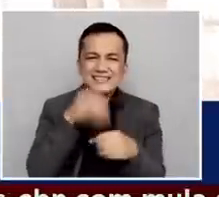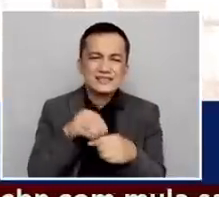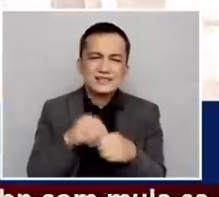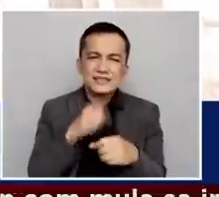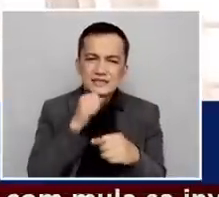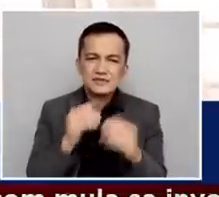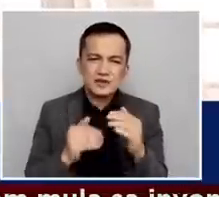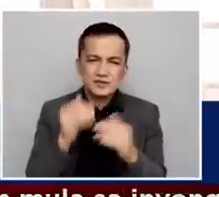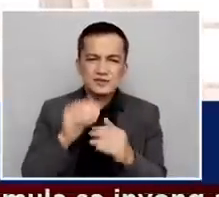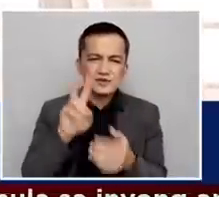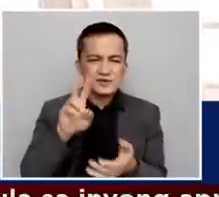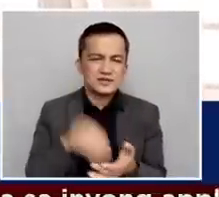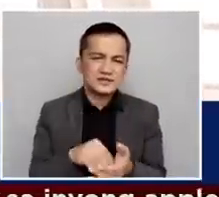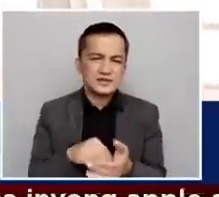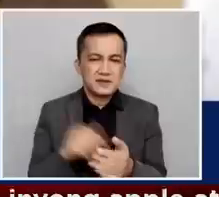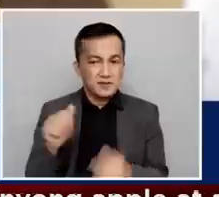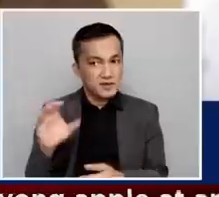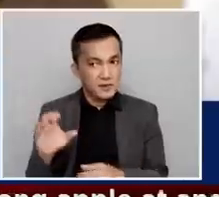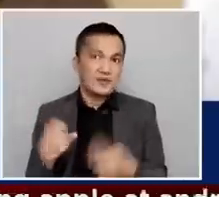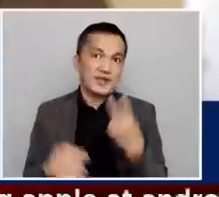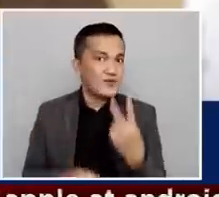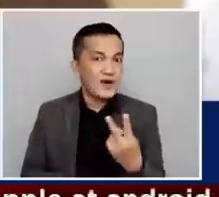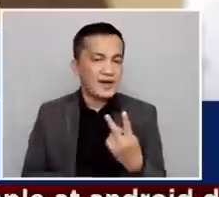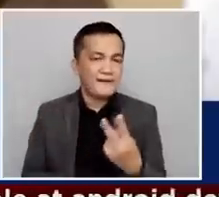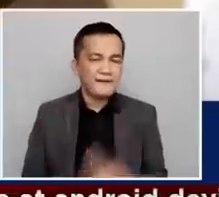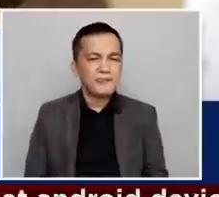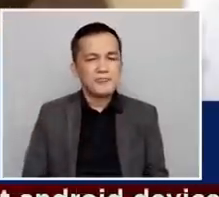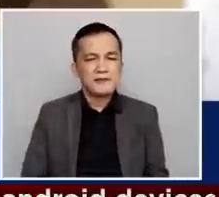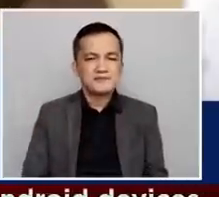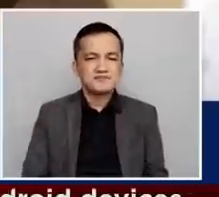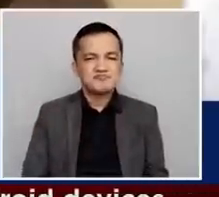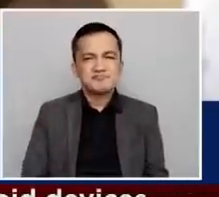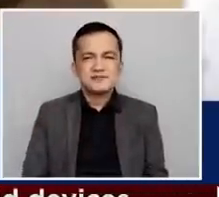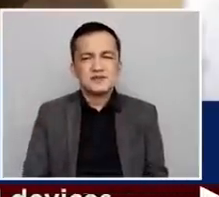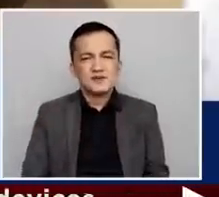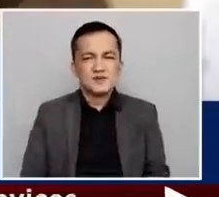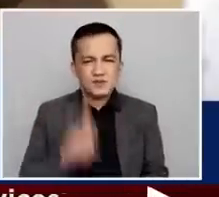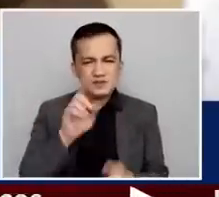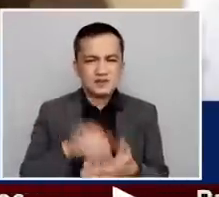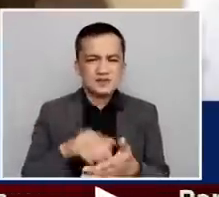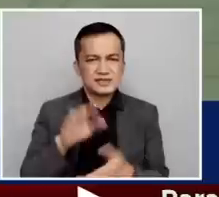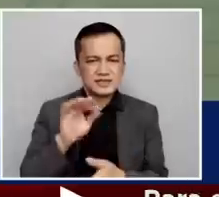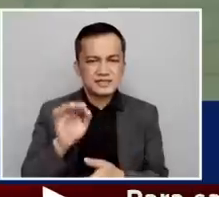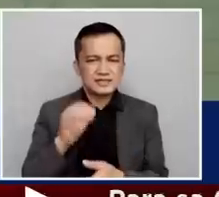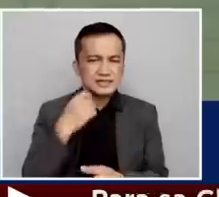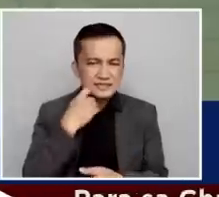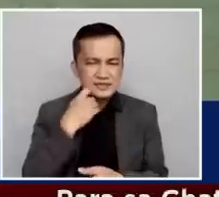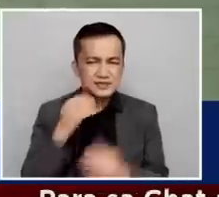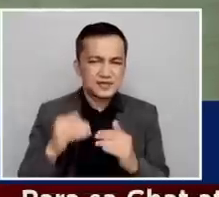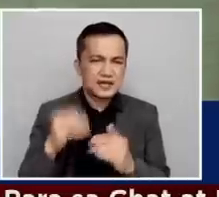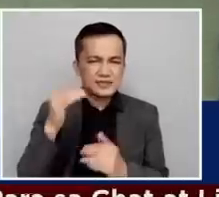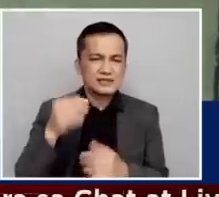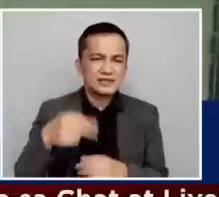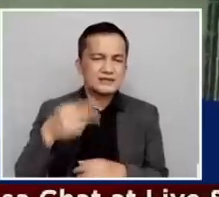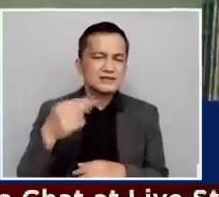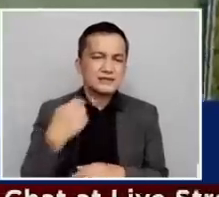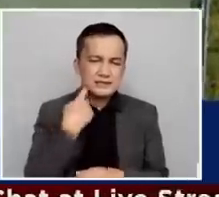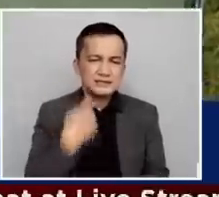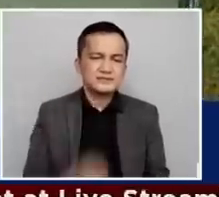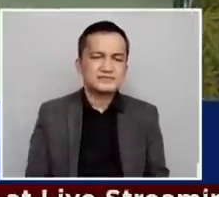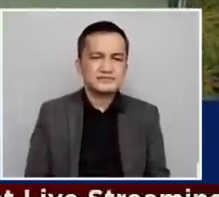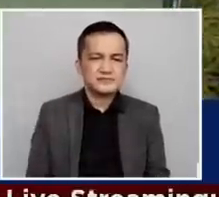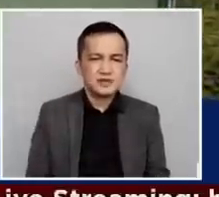yung ano ko eh. May aircon pa ako na dalawa. Mga 1,900 yung pinakamataas ko lately. Nasa